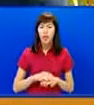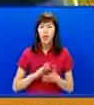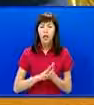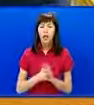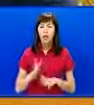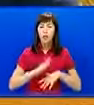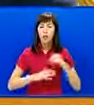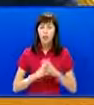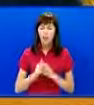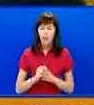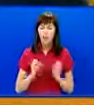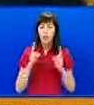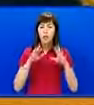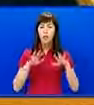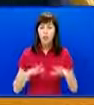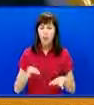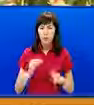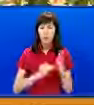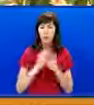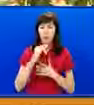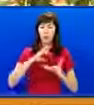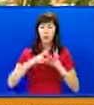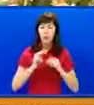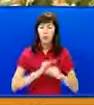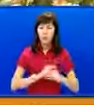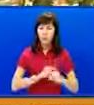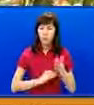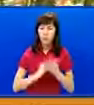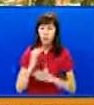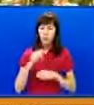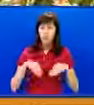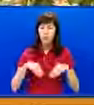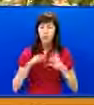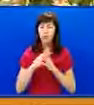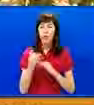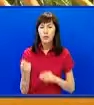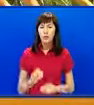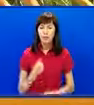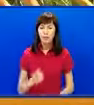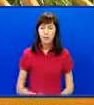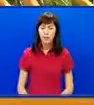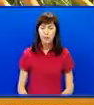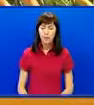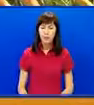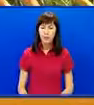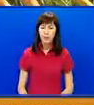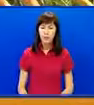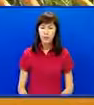по профилактике экологической безопасности, повышении плодородия земель, повышении урожая крестьян.